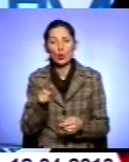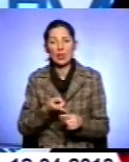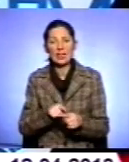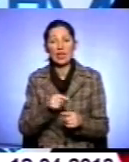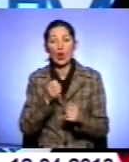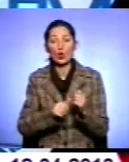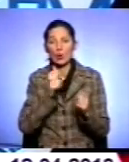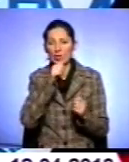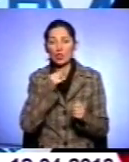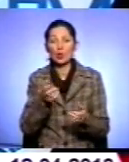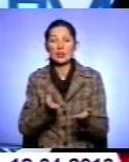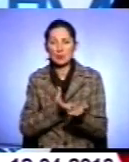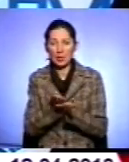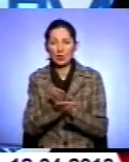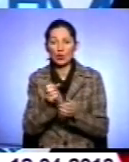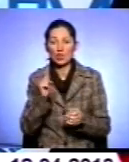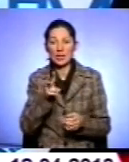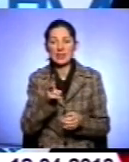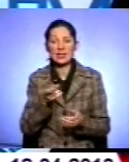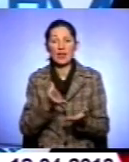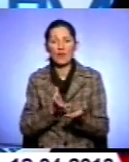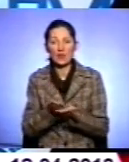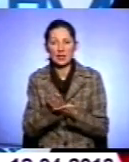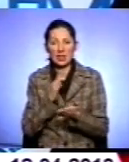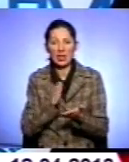щорічно сплачують членські внески. Є